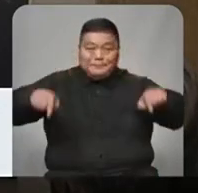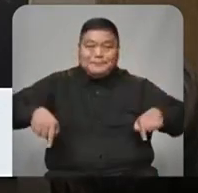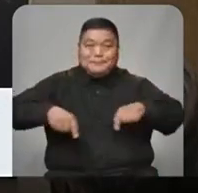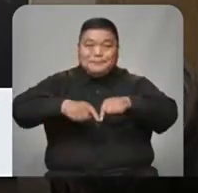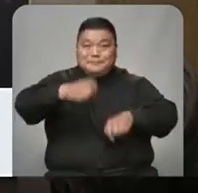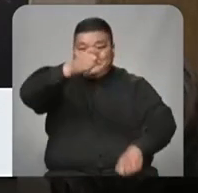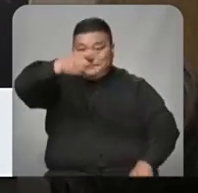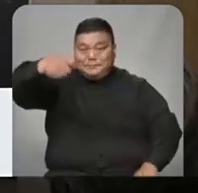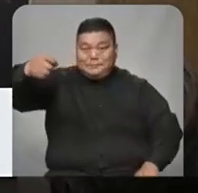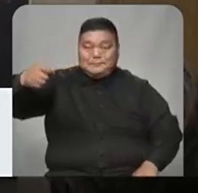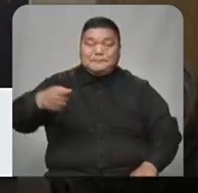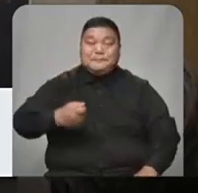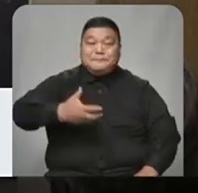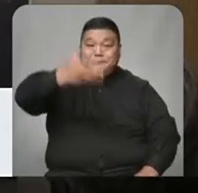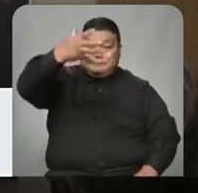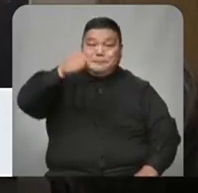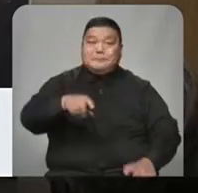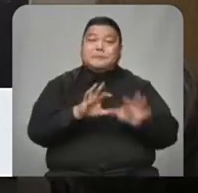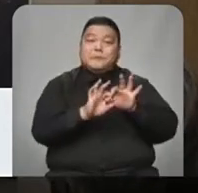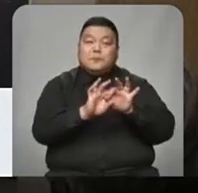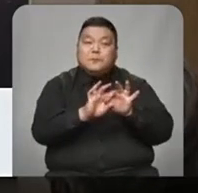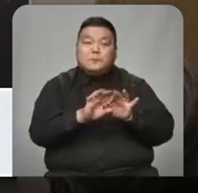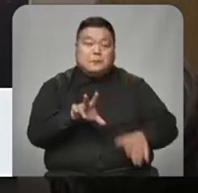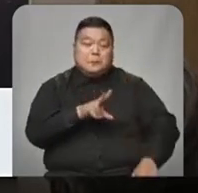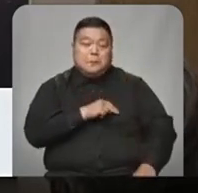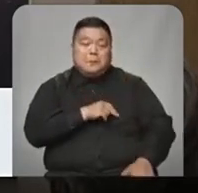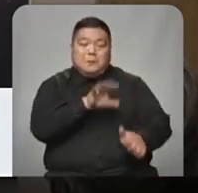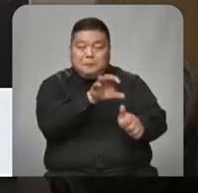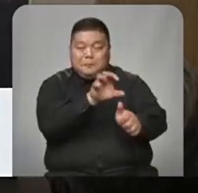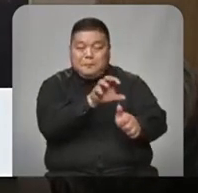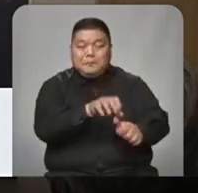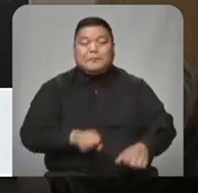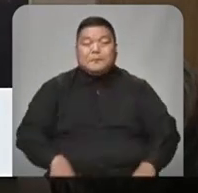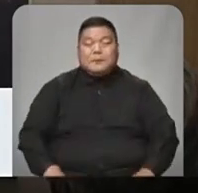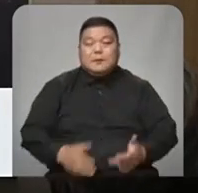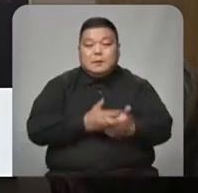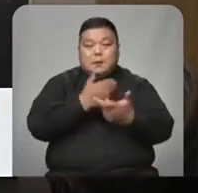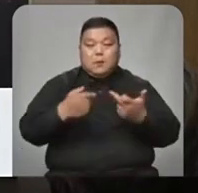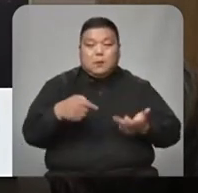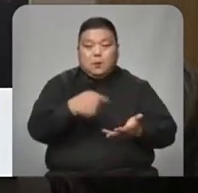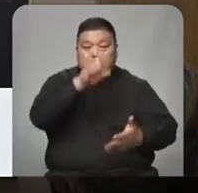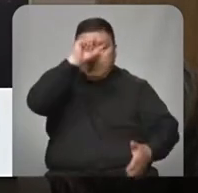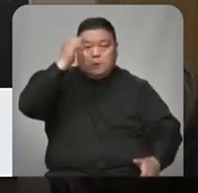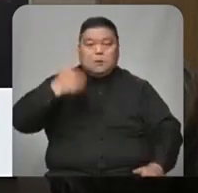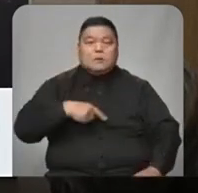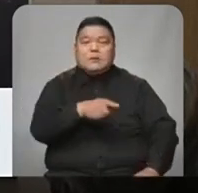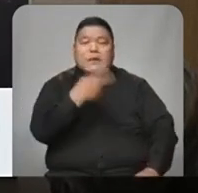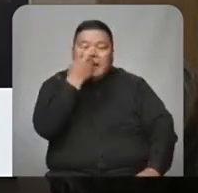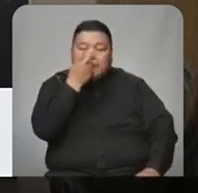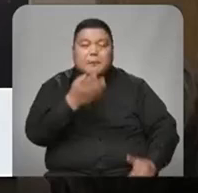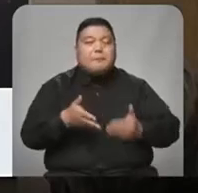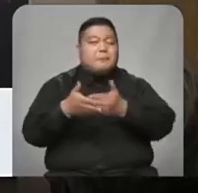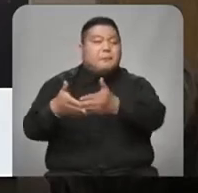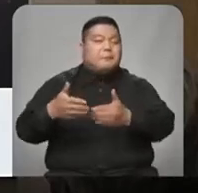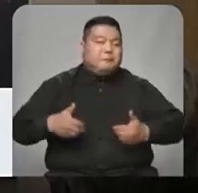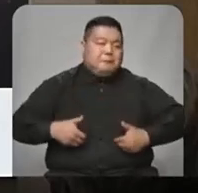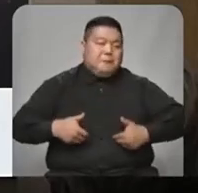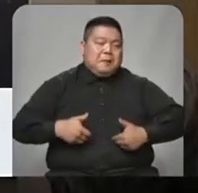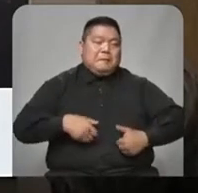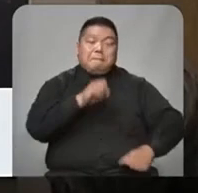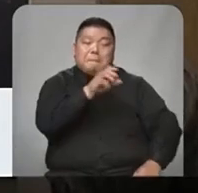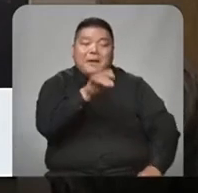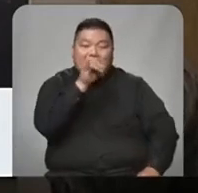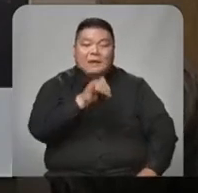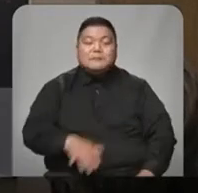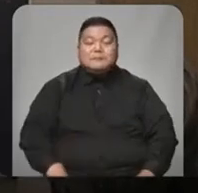의혹에 대해 의원들의 질타가 쏟아졌는데요. 강원도 교육청이 감사를 자청해서 실체적 진실을 밝혀야 한다는 요구까지